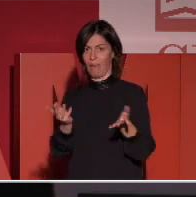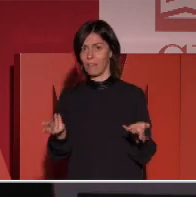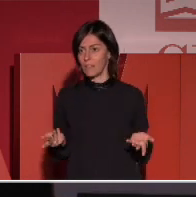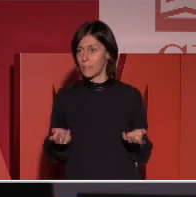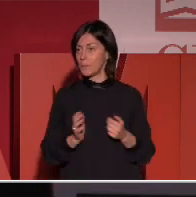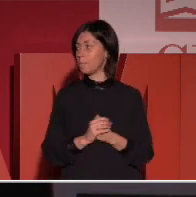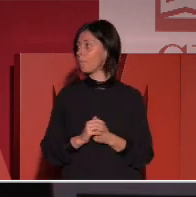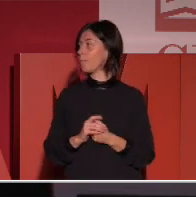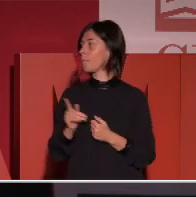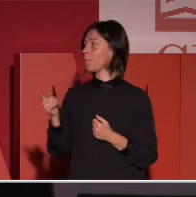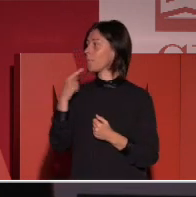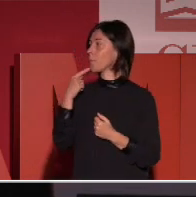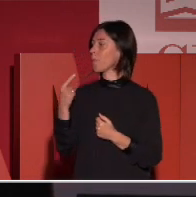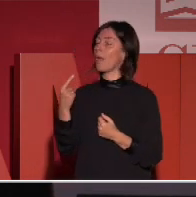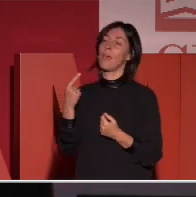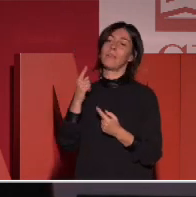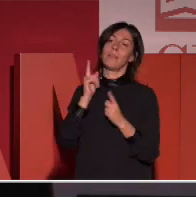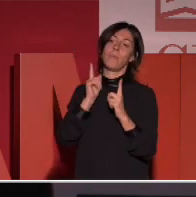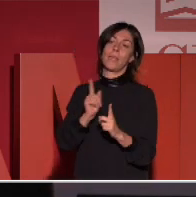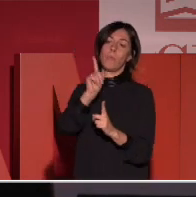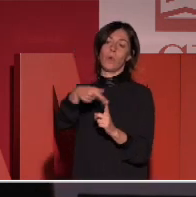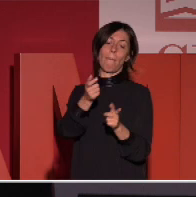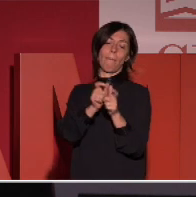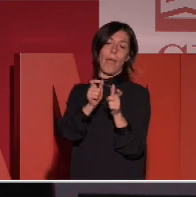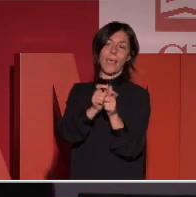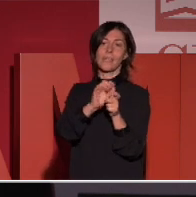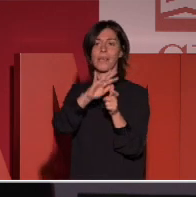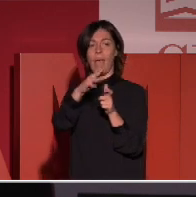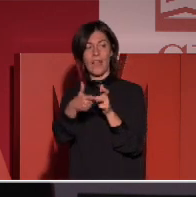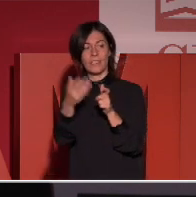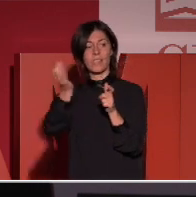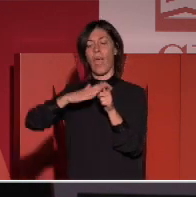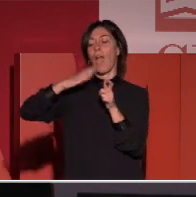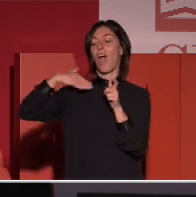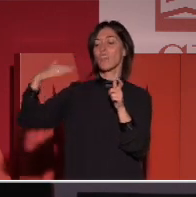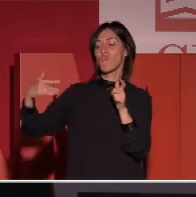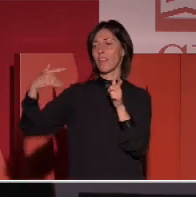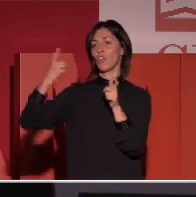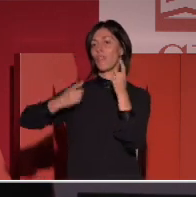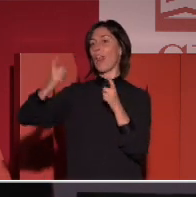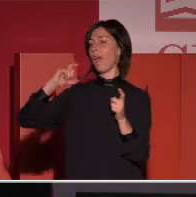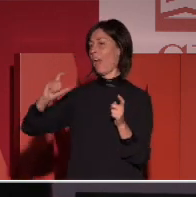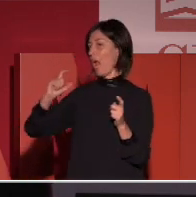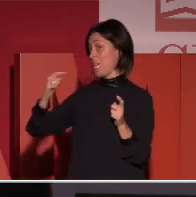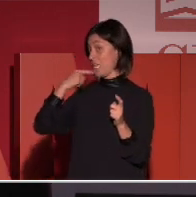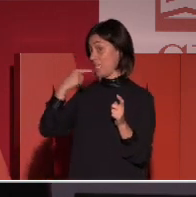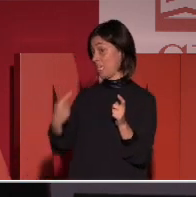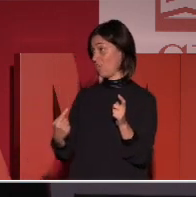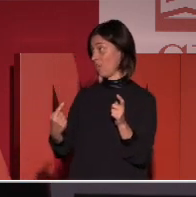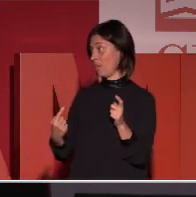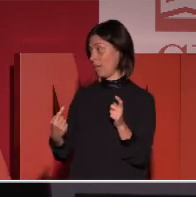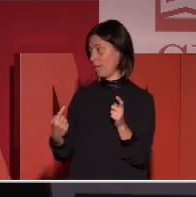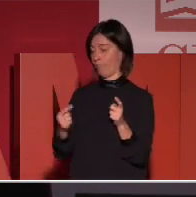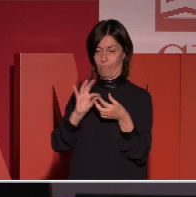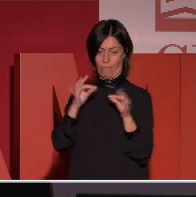cosa tipo anche a dorgali se tu vai ti dicono se hai un accento di cagliari ma se per caso si dice il saldo sceglie